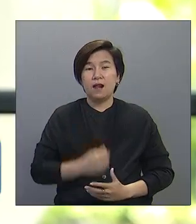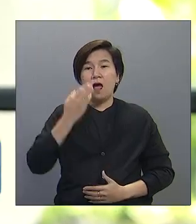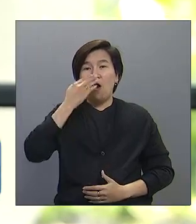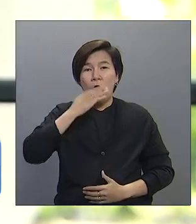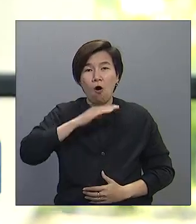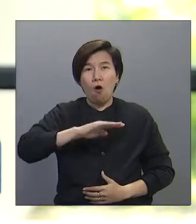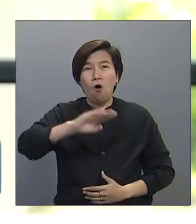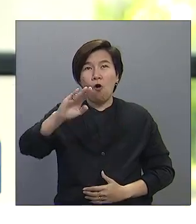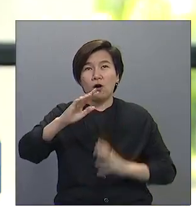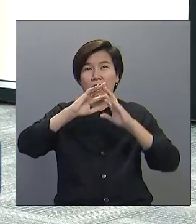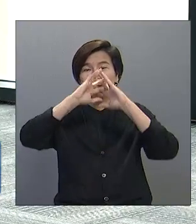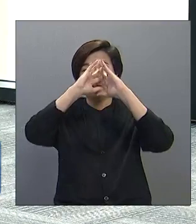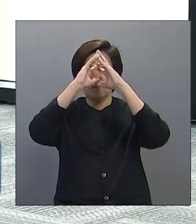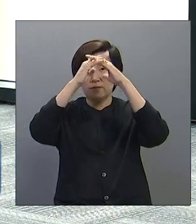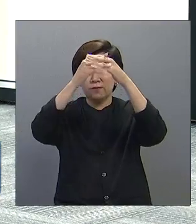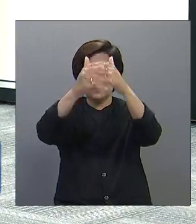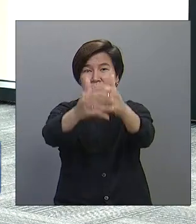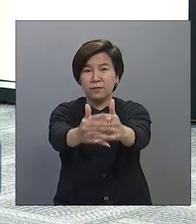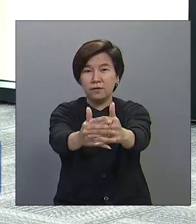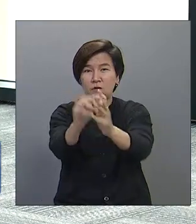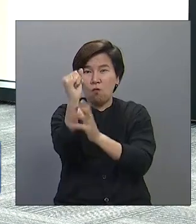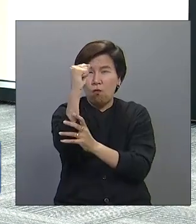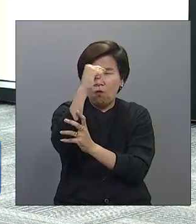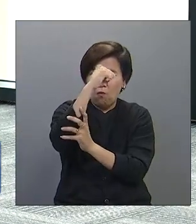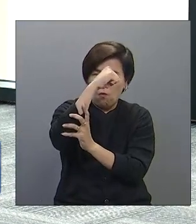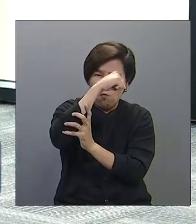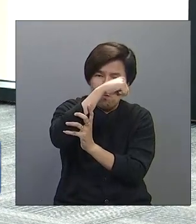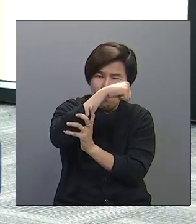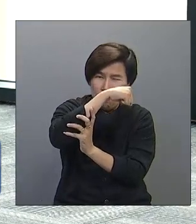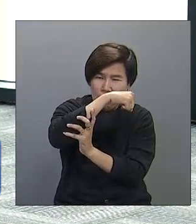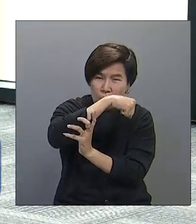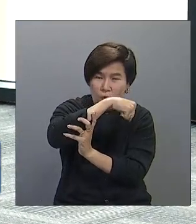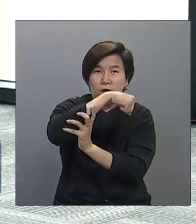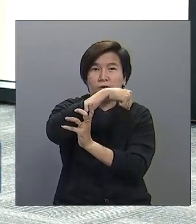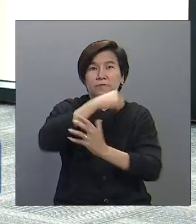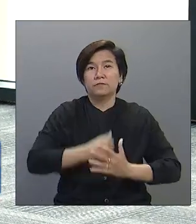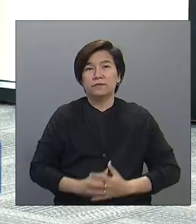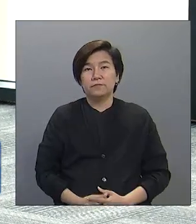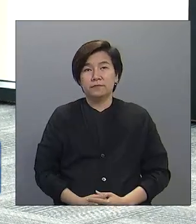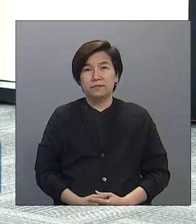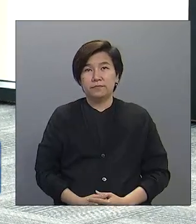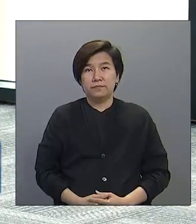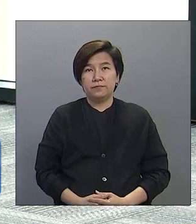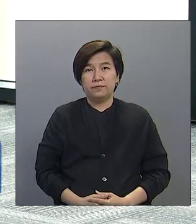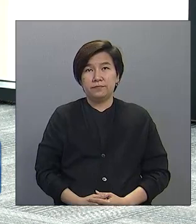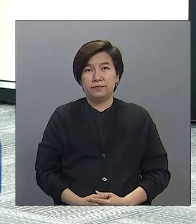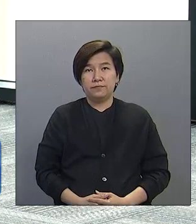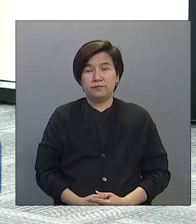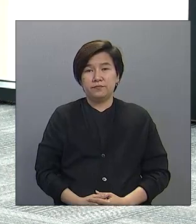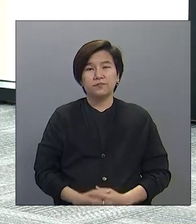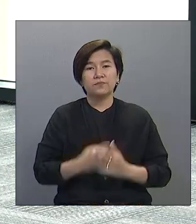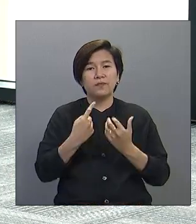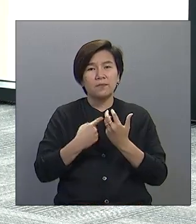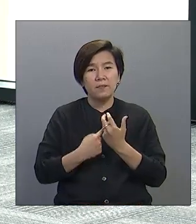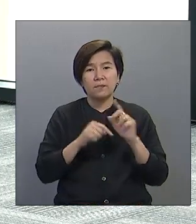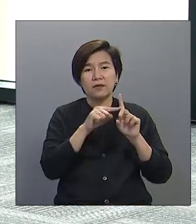ามือเข้าค่ะโค้งหลังให้มากที่สุดนะคะลำตัวโก่งโค้งค้างไว้เหมือนกันค่ะ10วิน